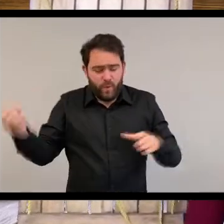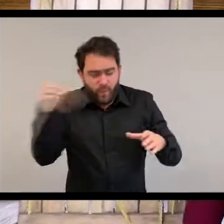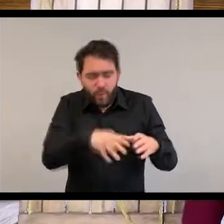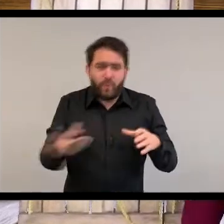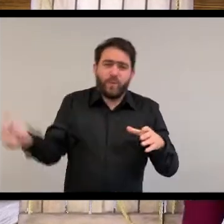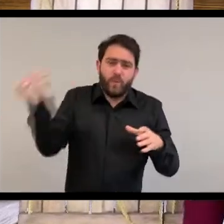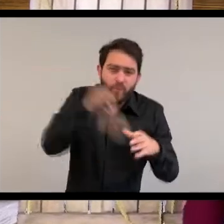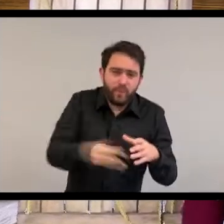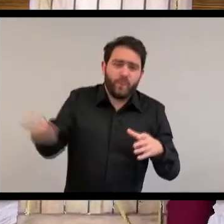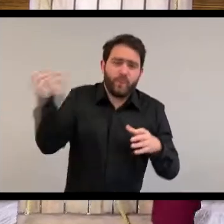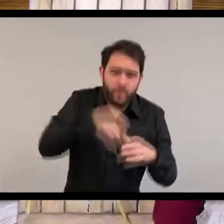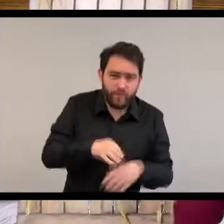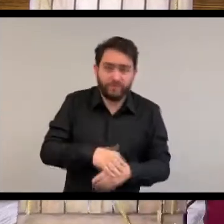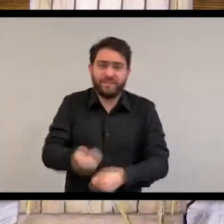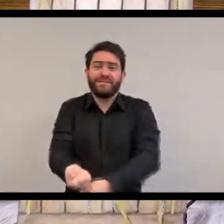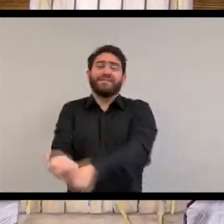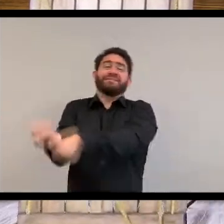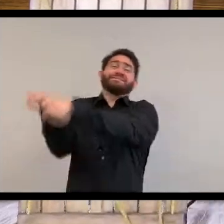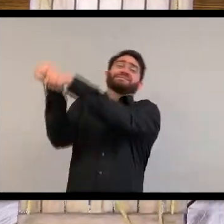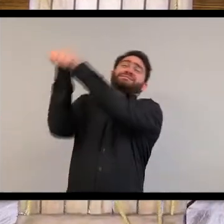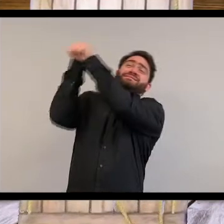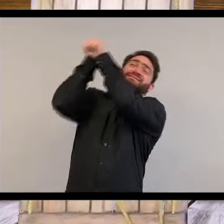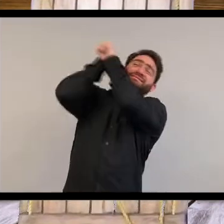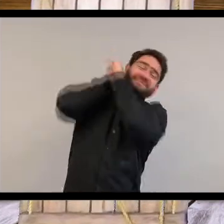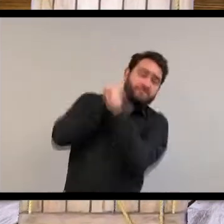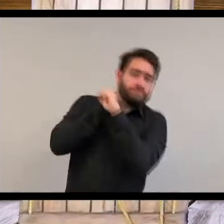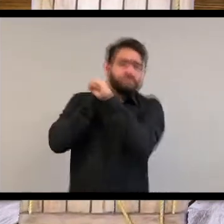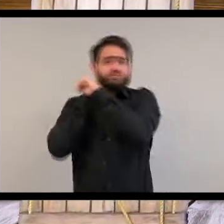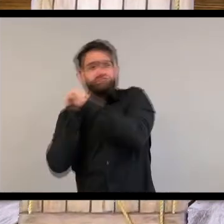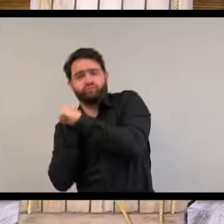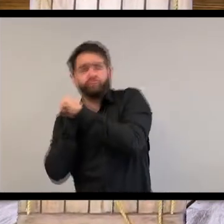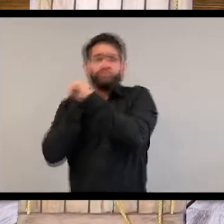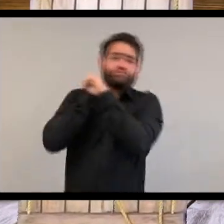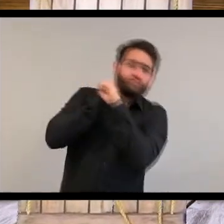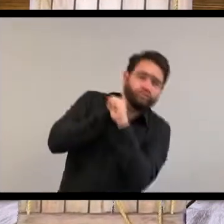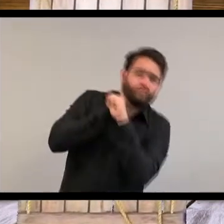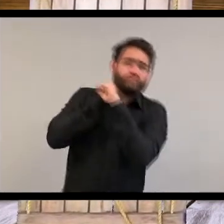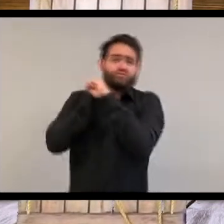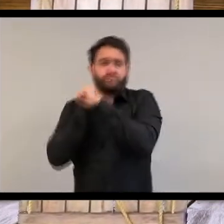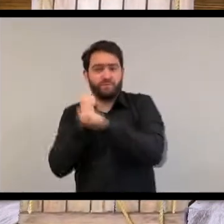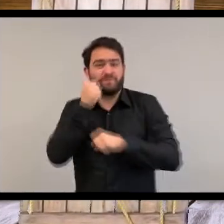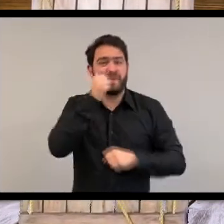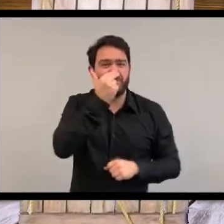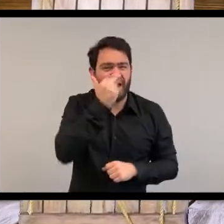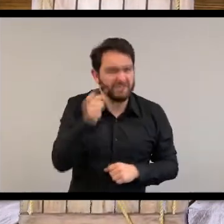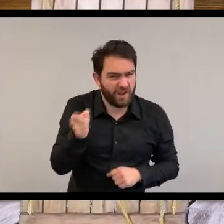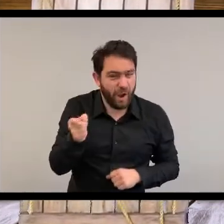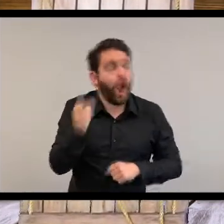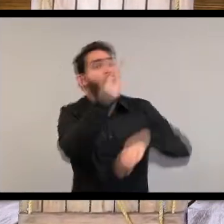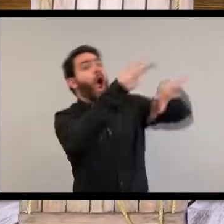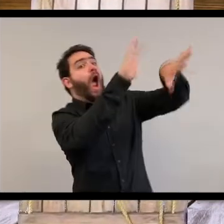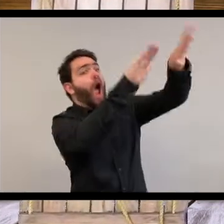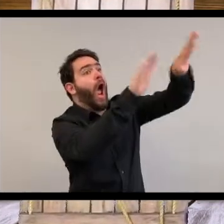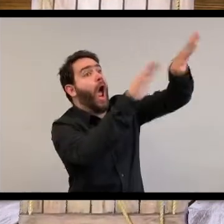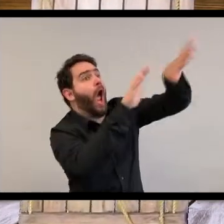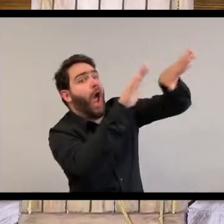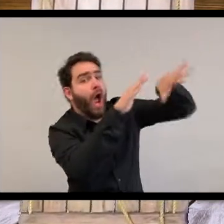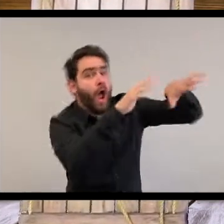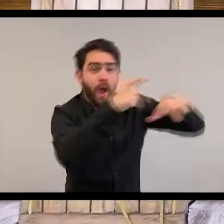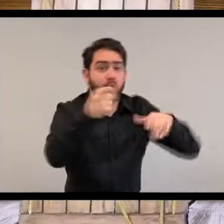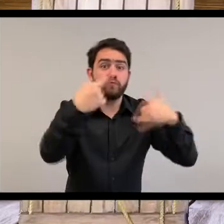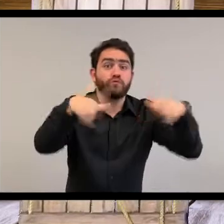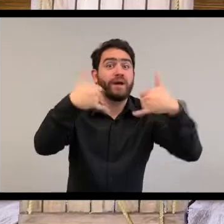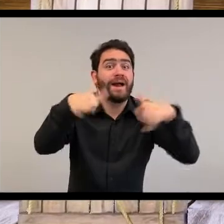pour les enfants! » Alors, Nick, il fait, « Oh, oh, c'est pesant! » Et il se voûte le dos et met le